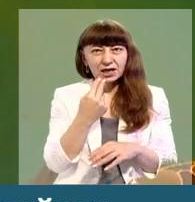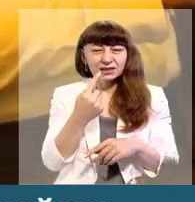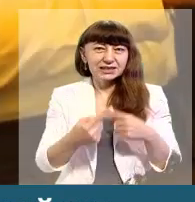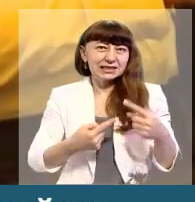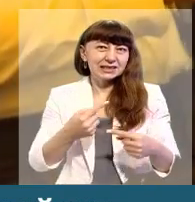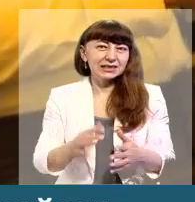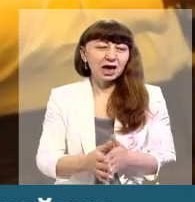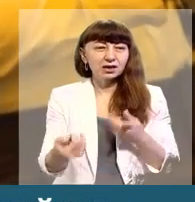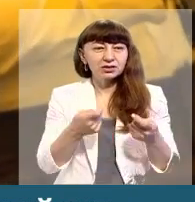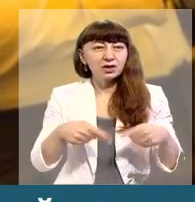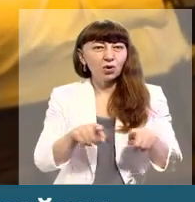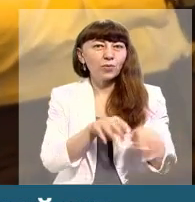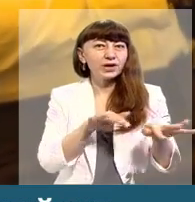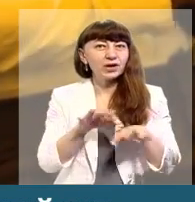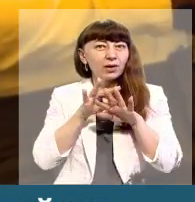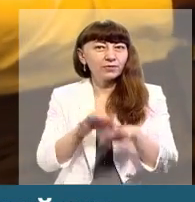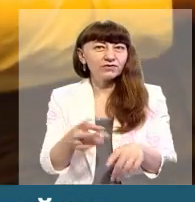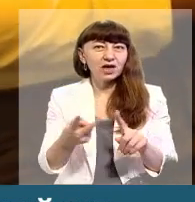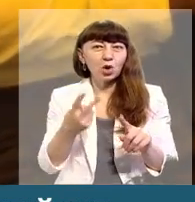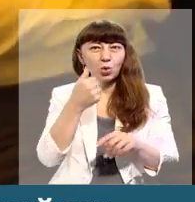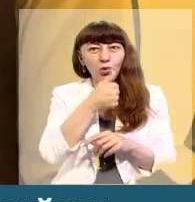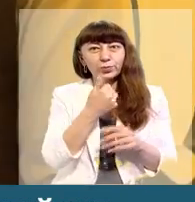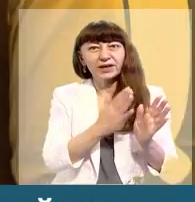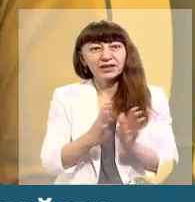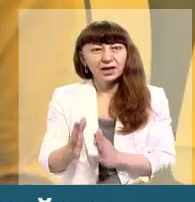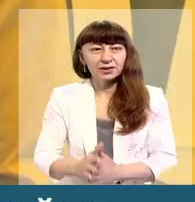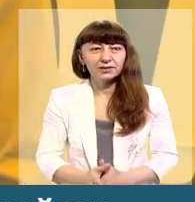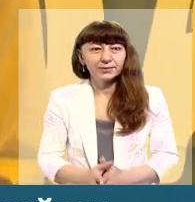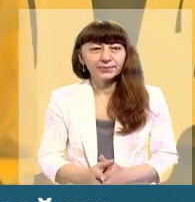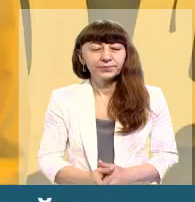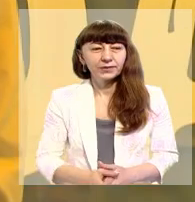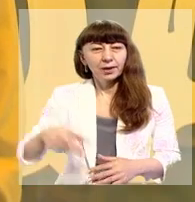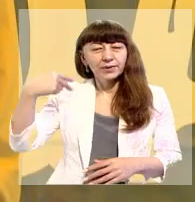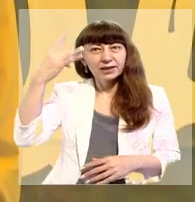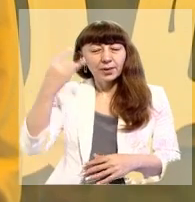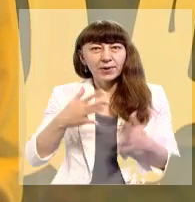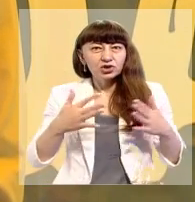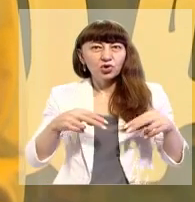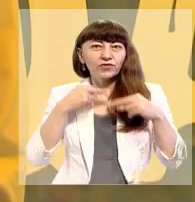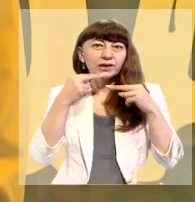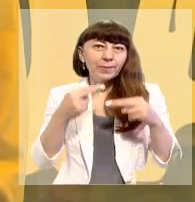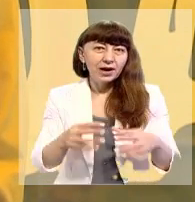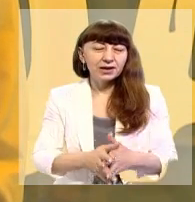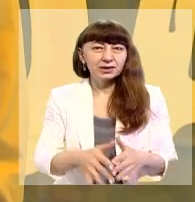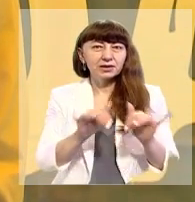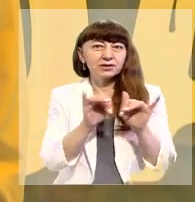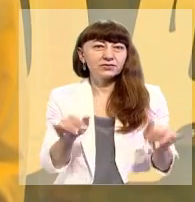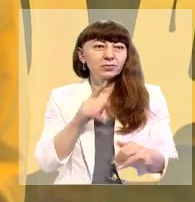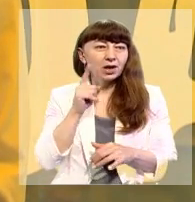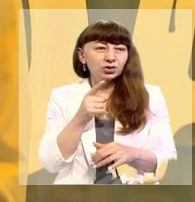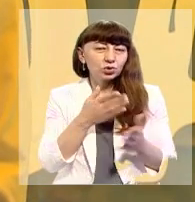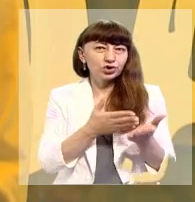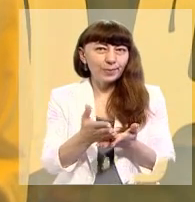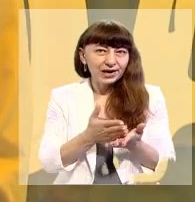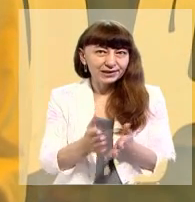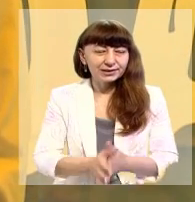традицией. Организаторы проводят такое мероприятие второй год подряд. Главой государства особое внимание уделяется развитию молодежной